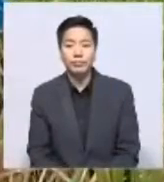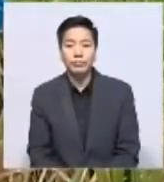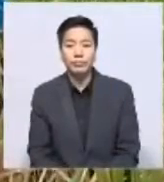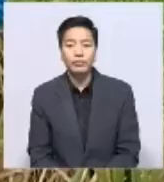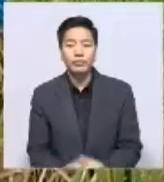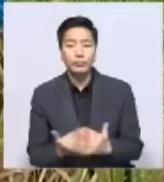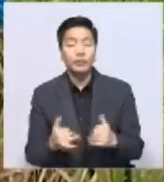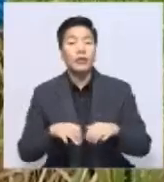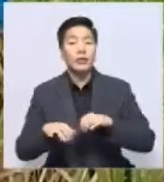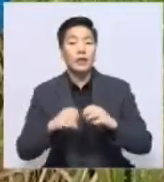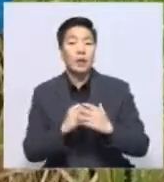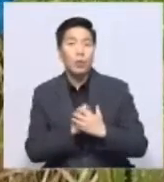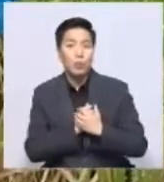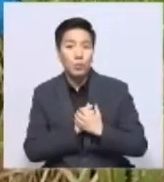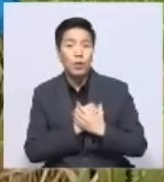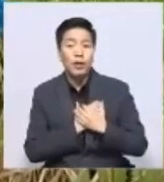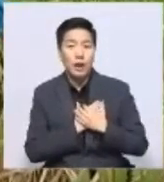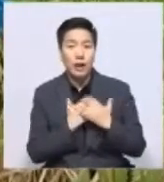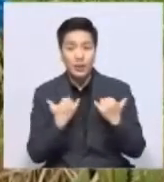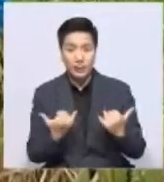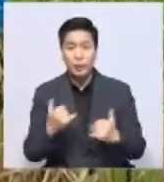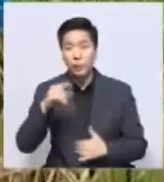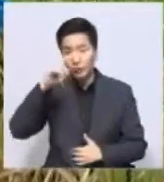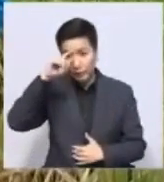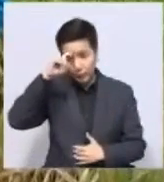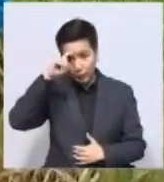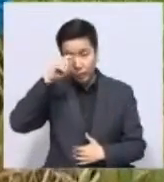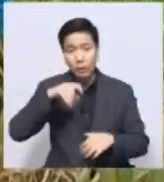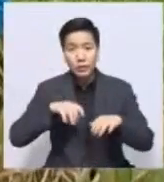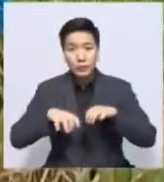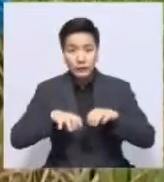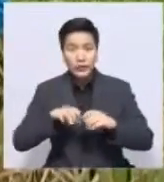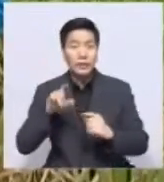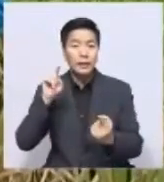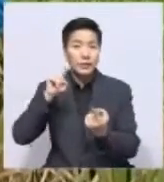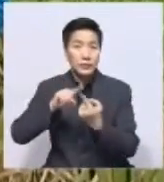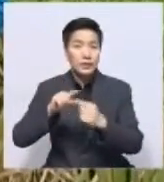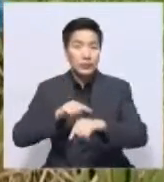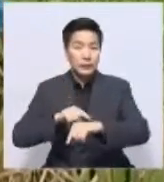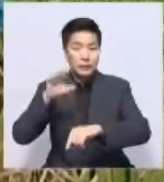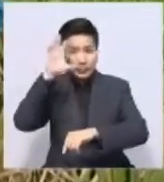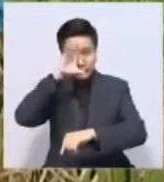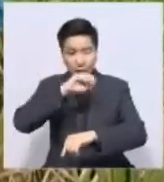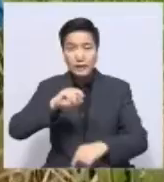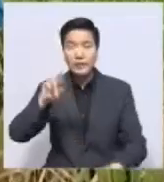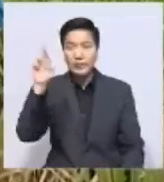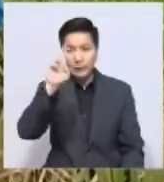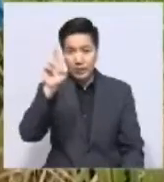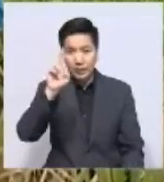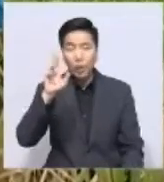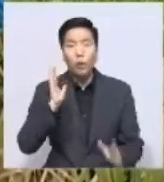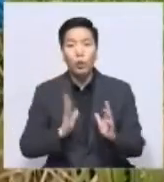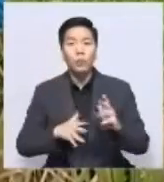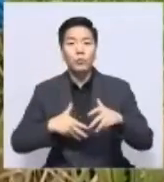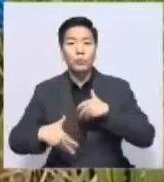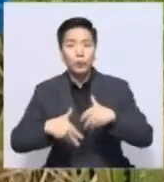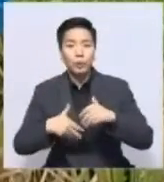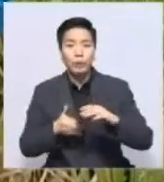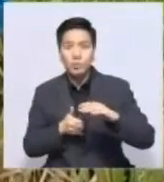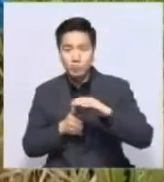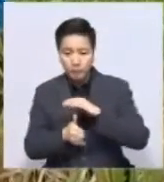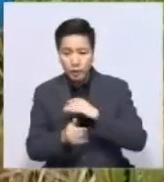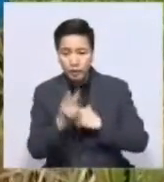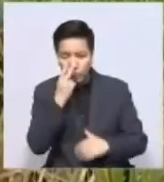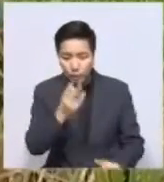และสำหรับการจัดงานอุ่นไอรักคลายความหนาวในวันเสาร์แบบนี้นะครับจะจัดขึ้นไปจนถึงเวลาประมาณ24 นาฬิกานะครับซึ่งประชาชนสามารถเดินทางเข้าม